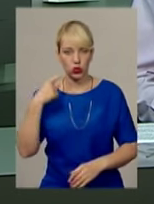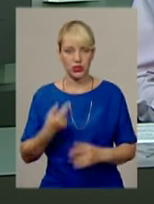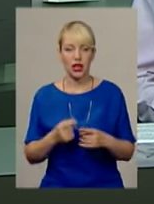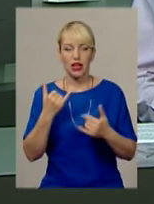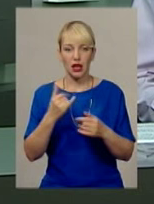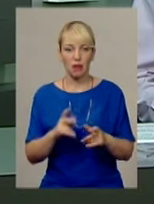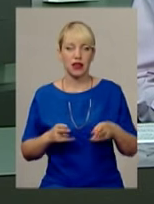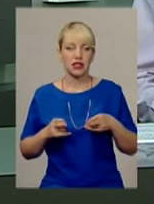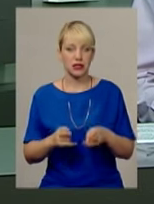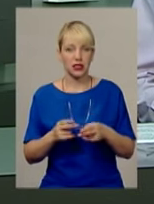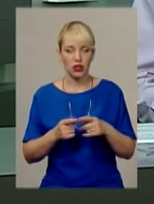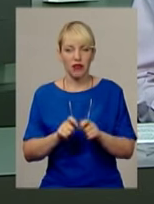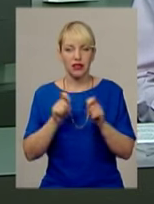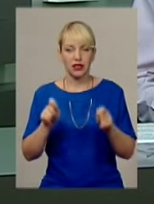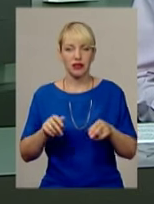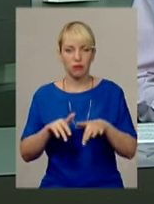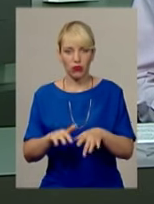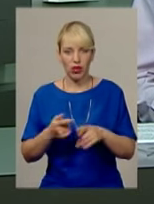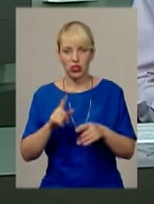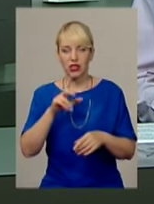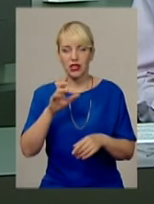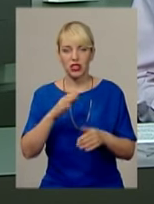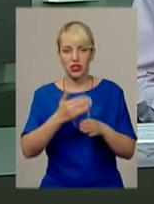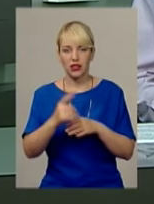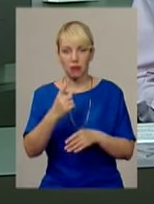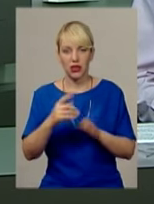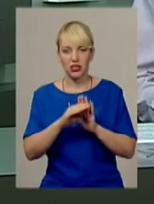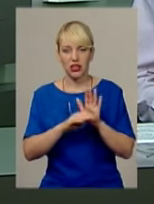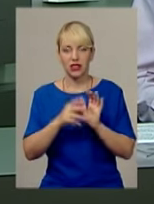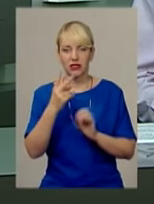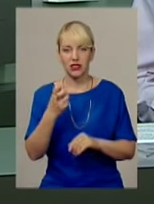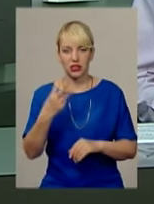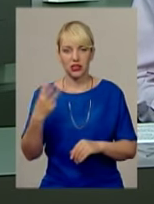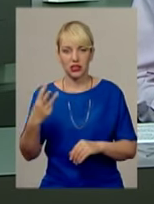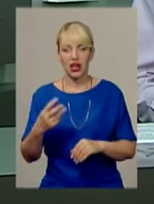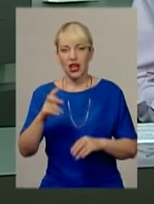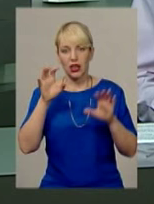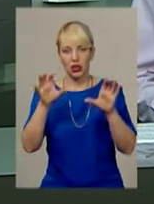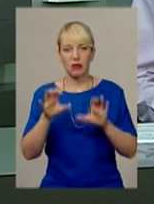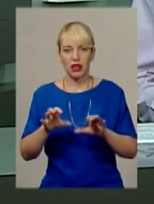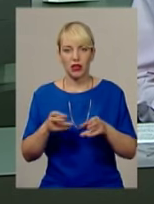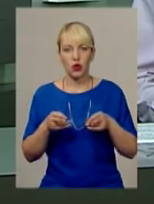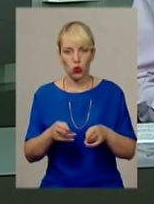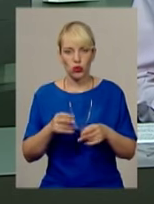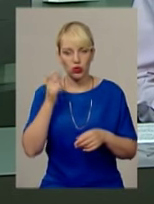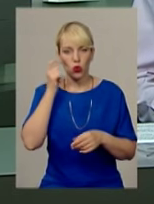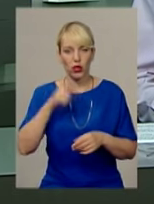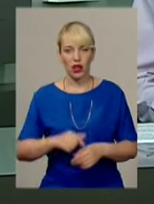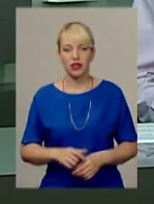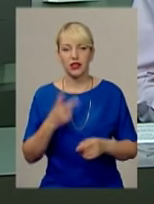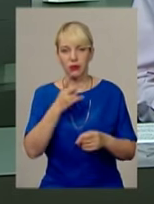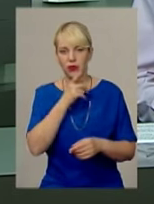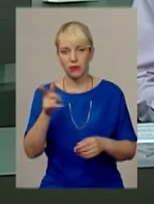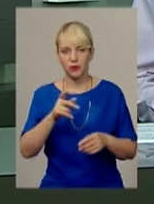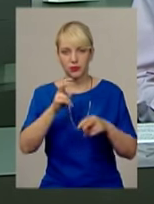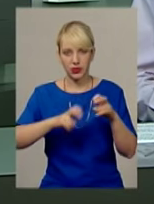Слідчі відкрили кримінальне провадження за частиною першою статті 333 Кримінального кодексу України. Тривають оперативно-слідчі